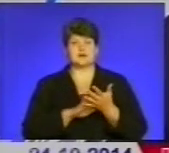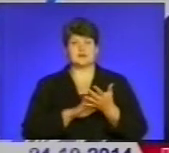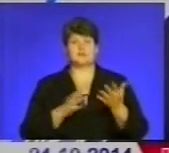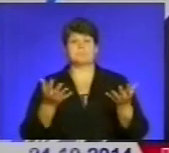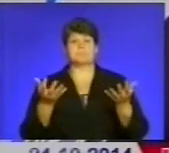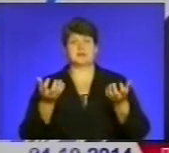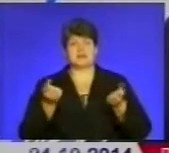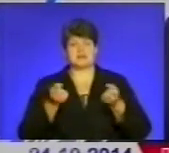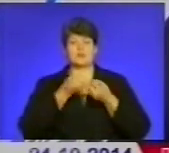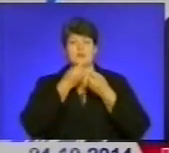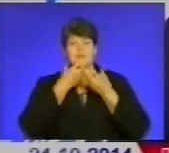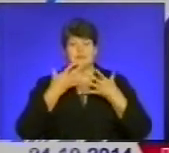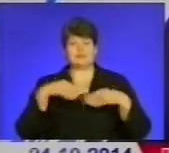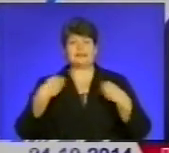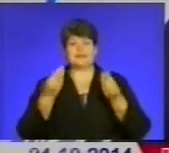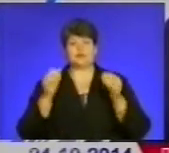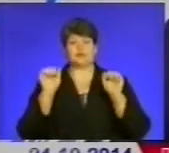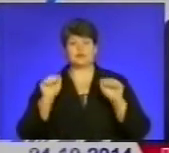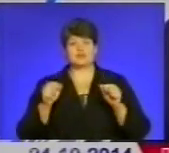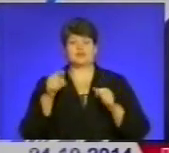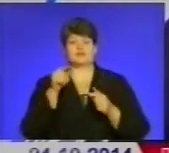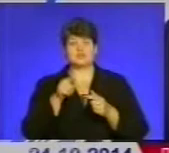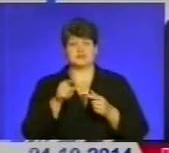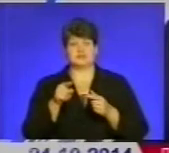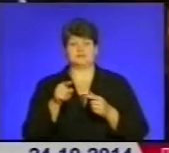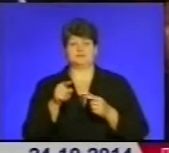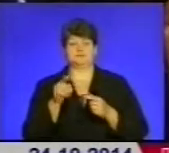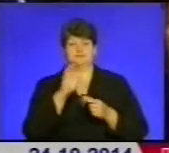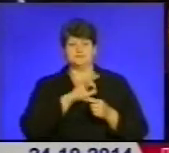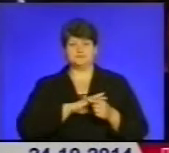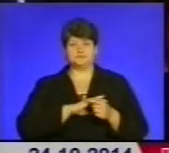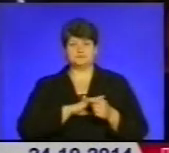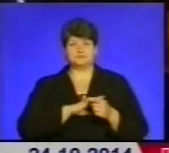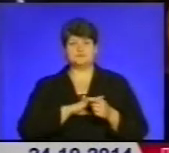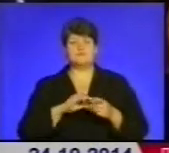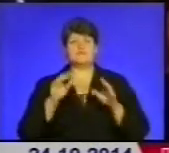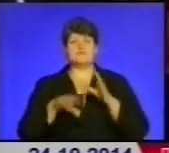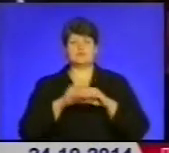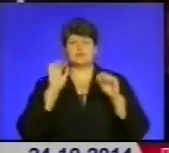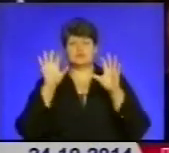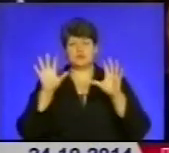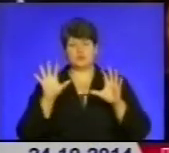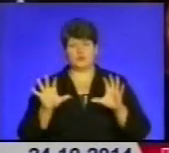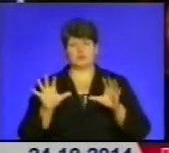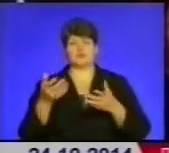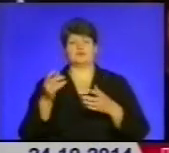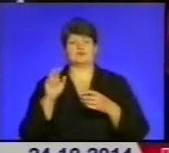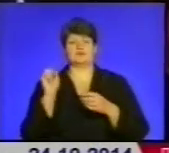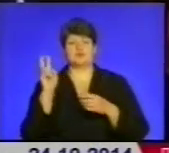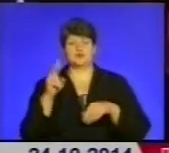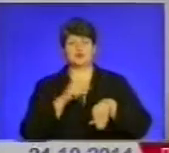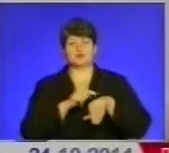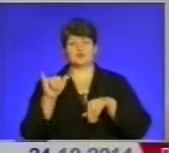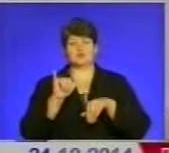прийнято позитивно, надано можливість їм реалізувати своє виборче право. За виборчим законодавством з опівночі в суботу набуде